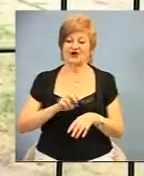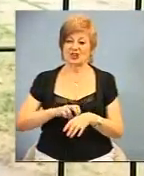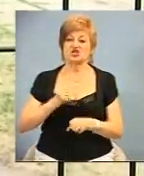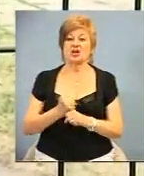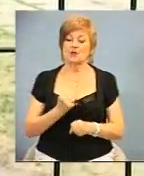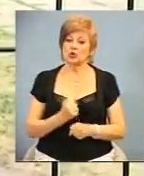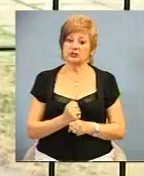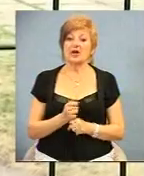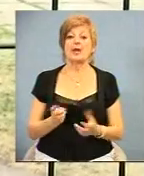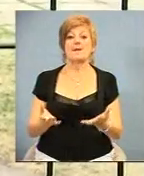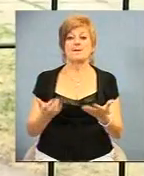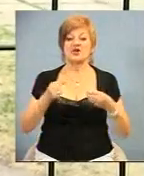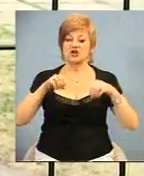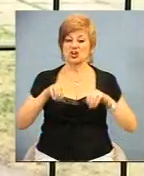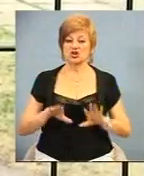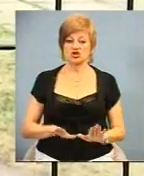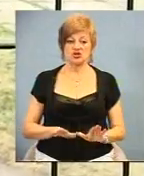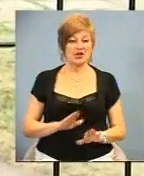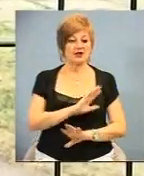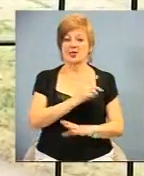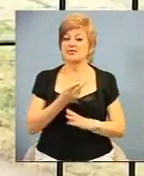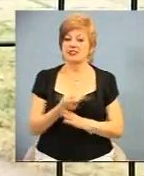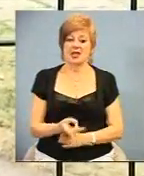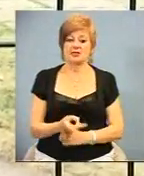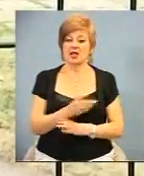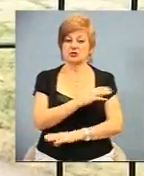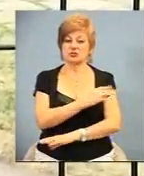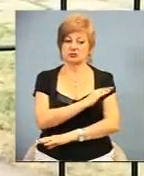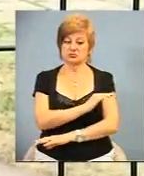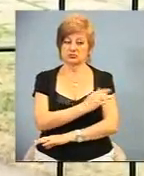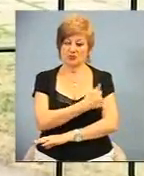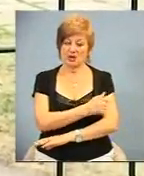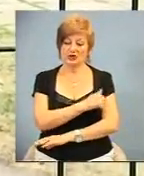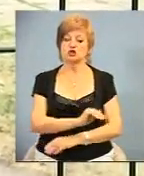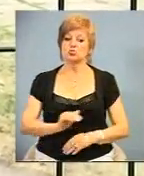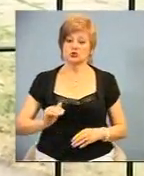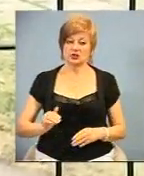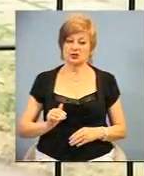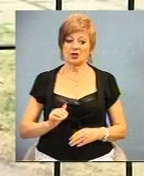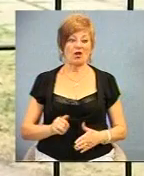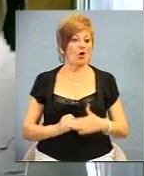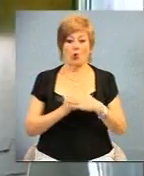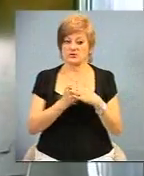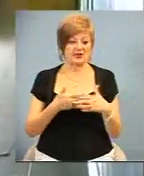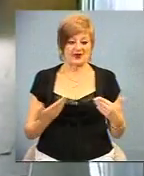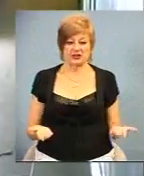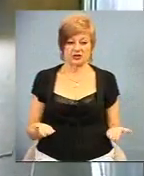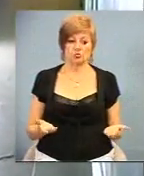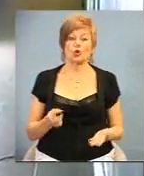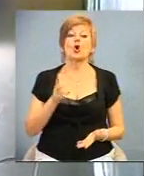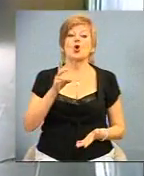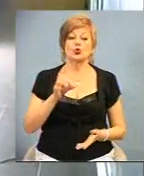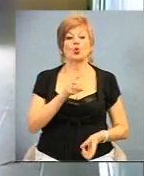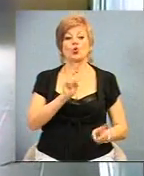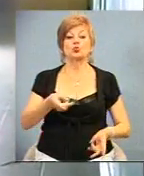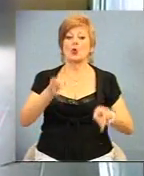которые приняли решение не госпитализировать детей, потому что оснований для этого нету. Однак ті, хто